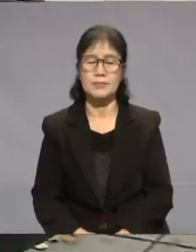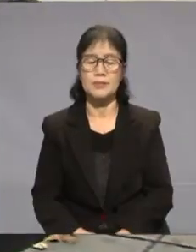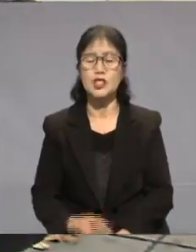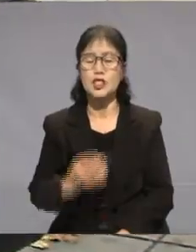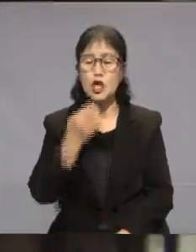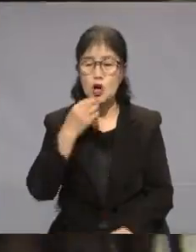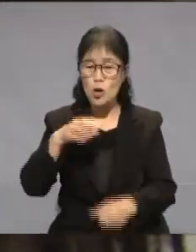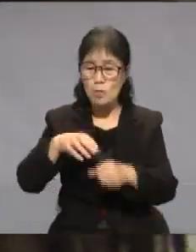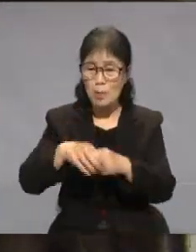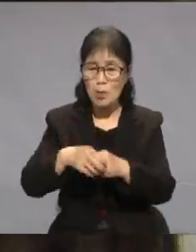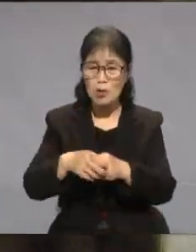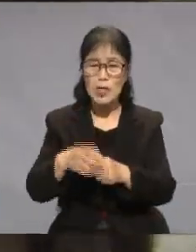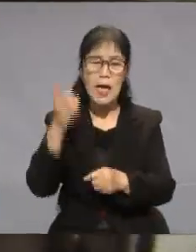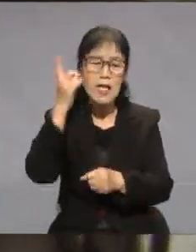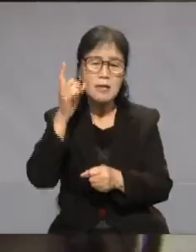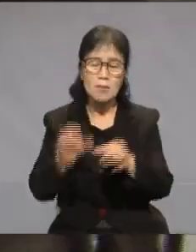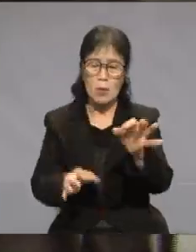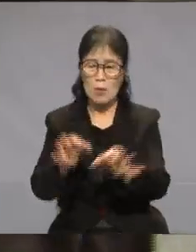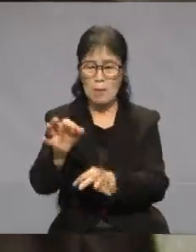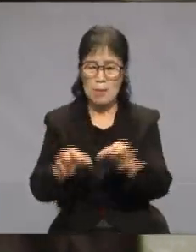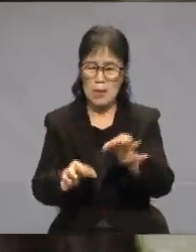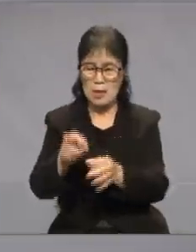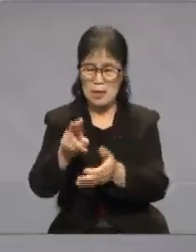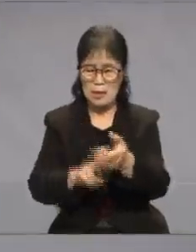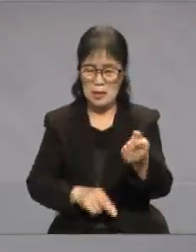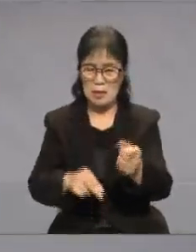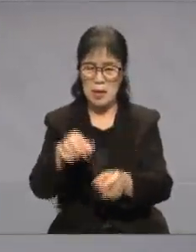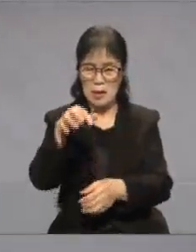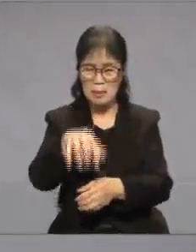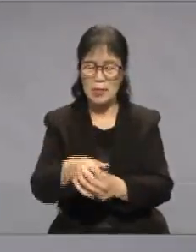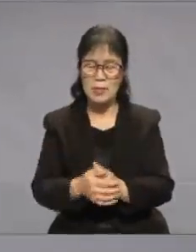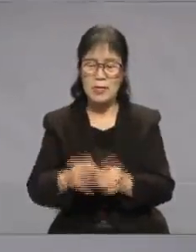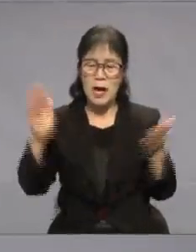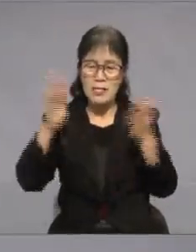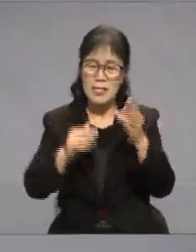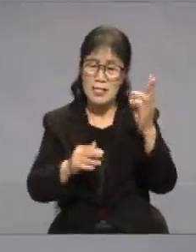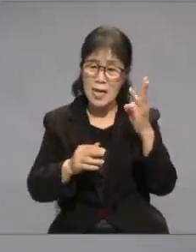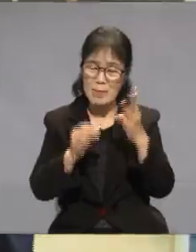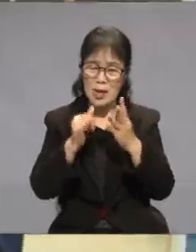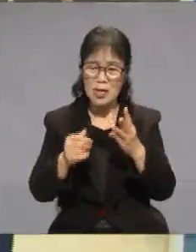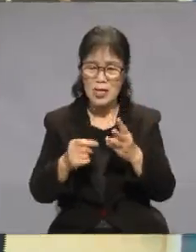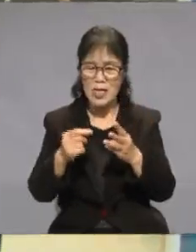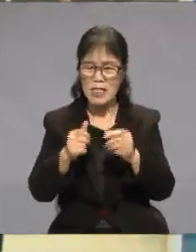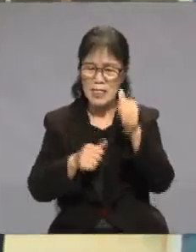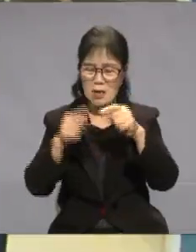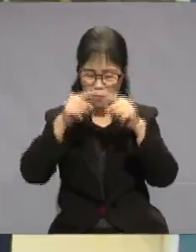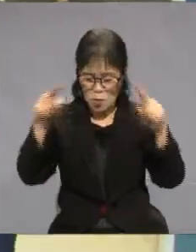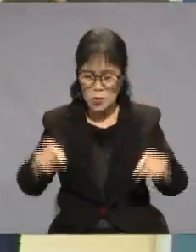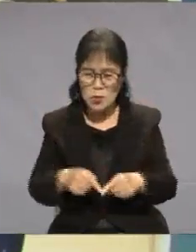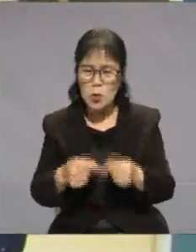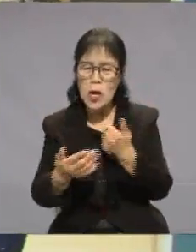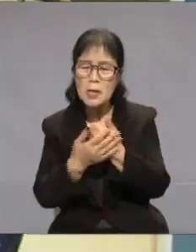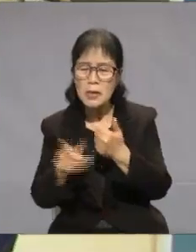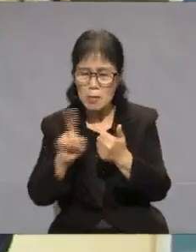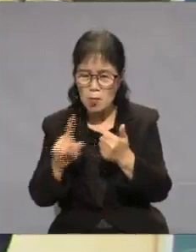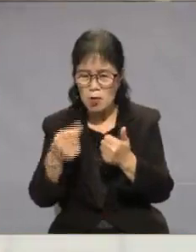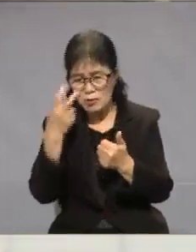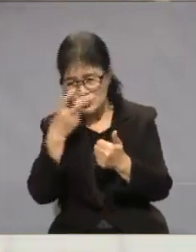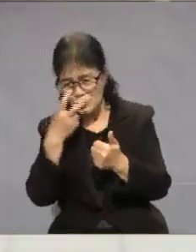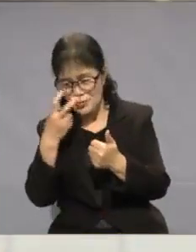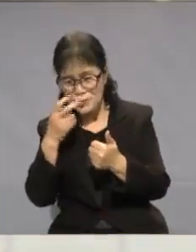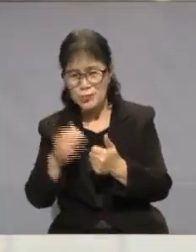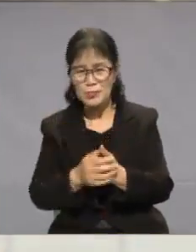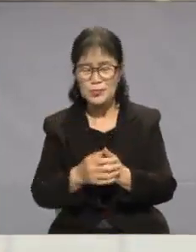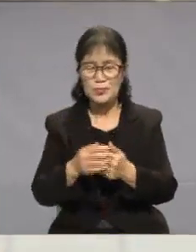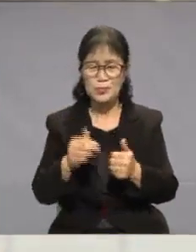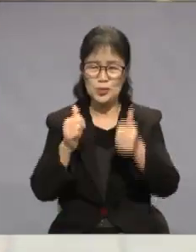서울 마포구에 있는 한 핸드폰 판매점 앞입니다. 학생 3명이 수험표를 들고 혜택들을 살펴봅니다.